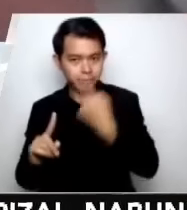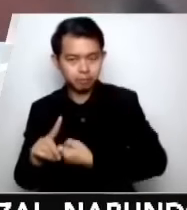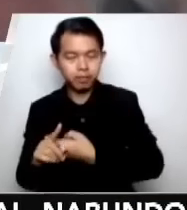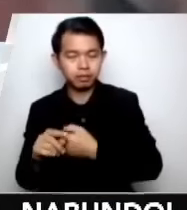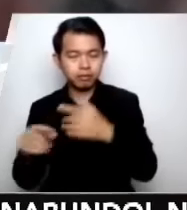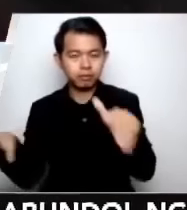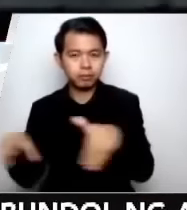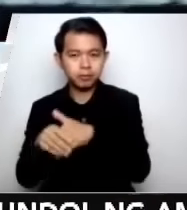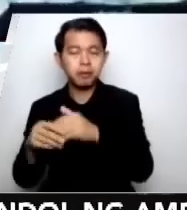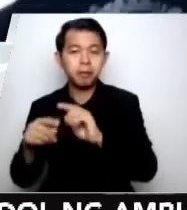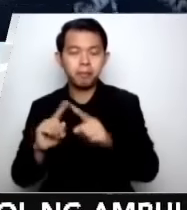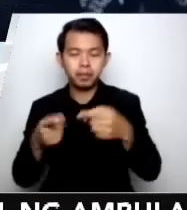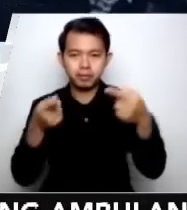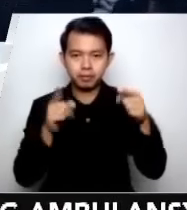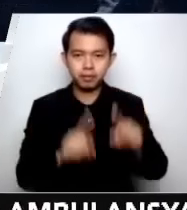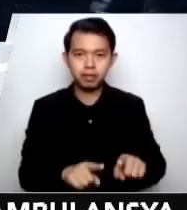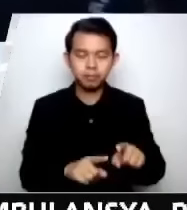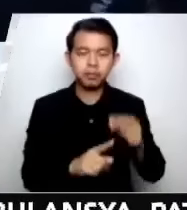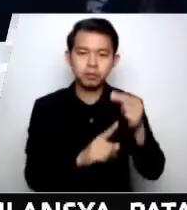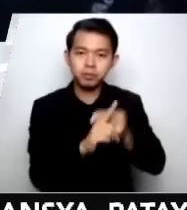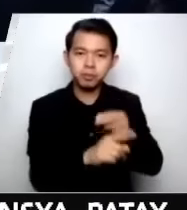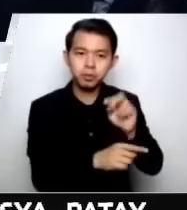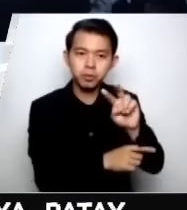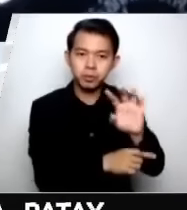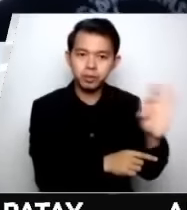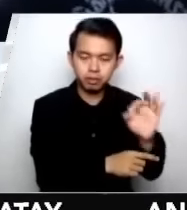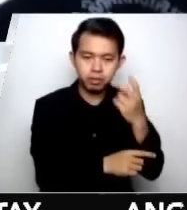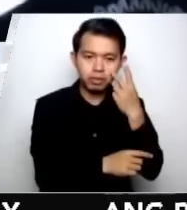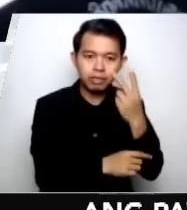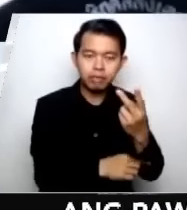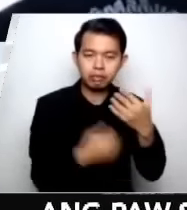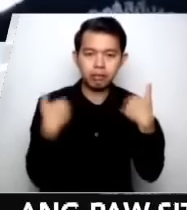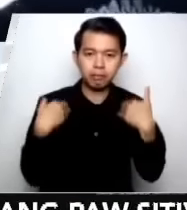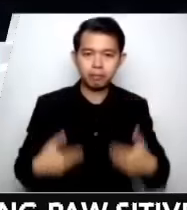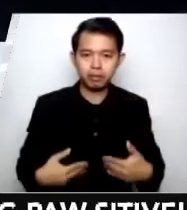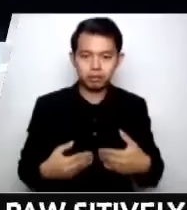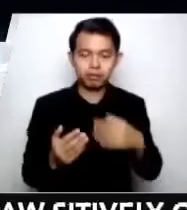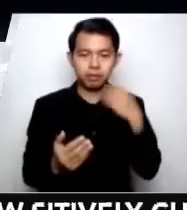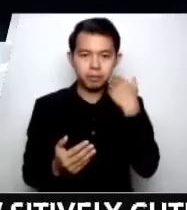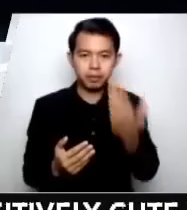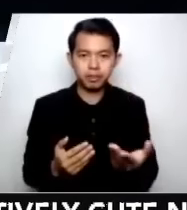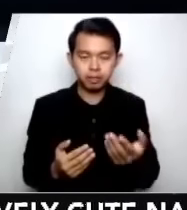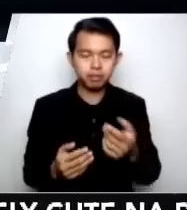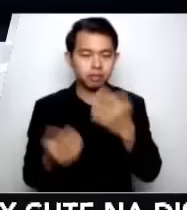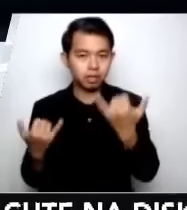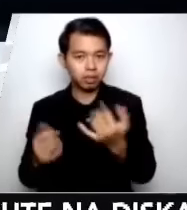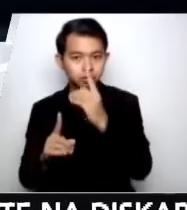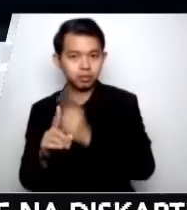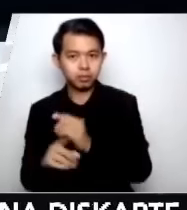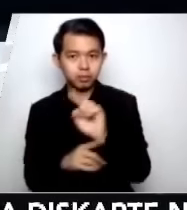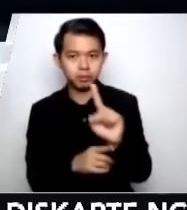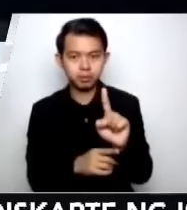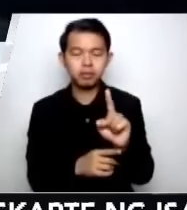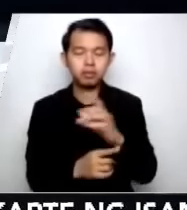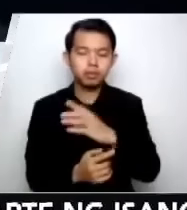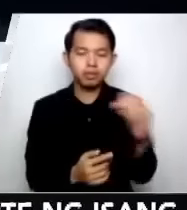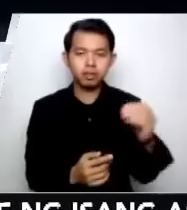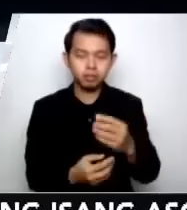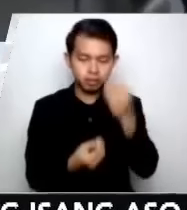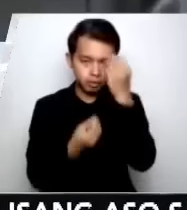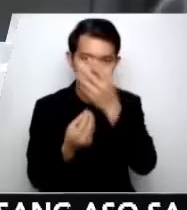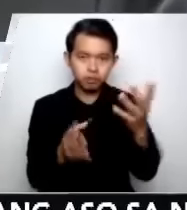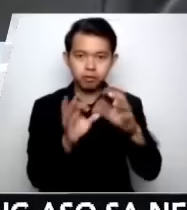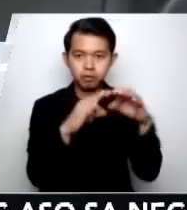November 29, nakita ng mga otoridad ang kanyang bangkay noong December 1 at agad inabisuhan ang mga kaanak niya sa